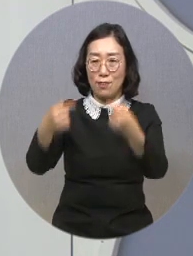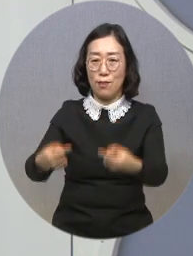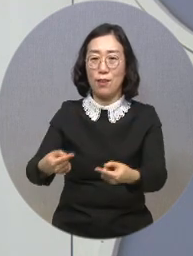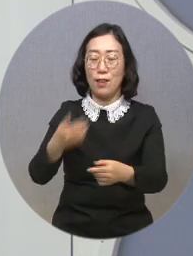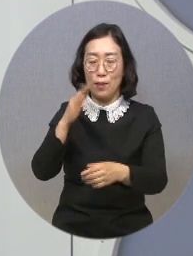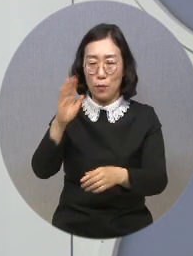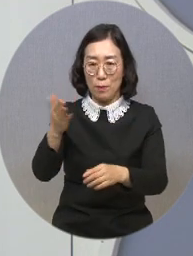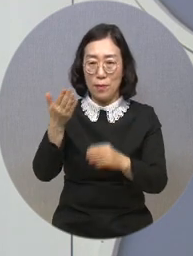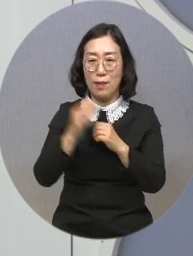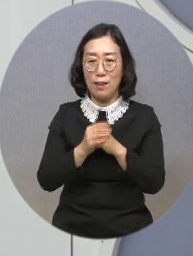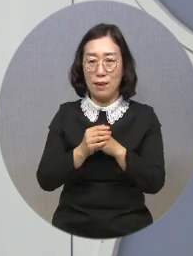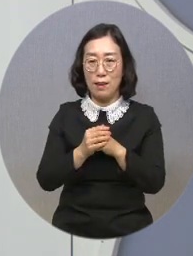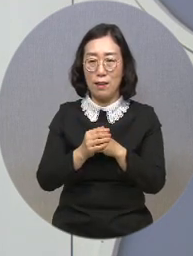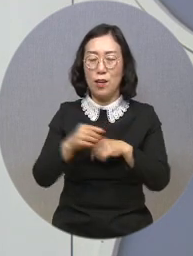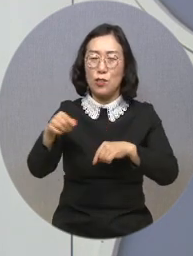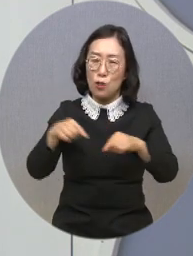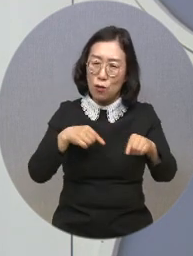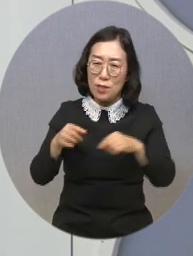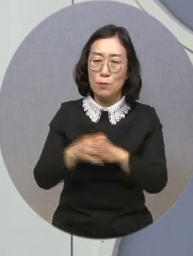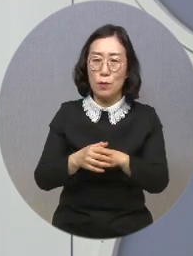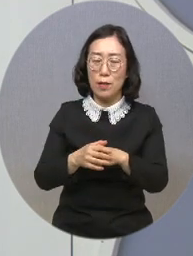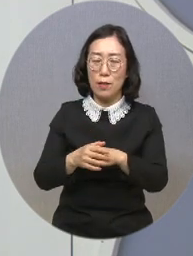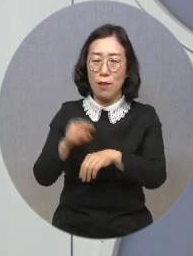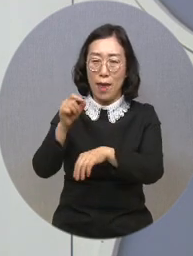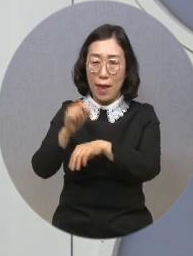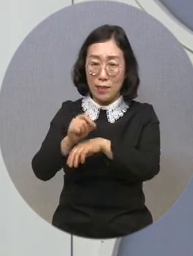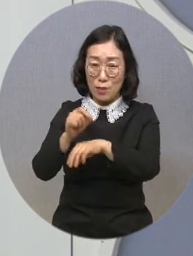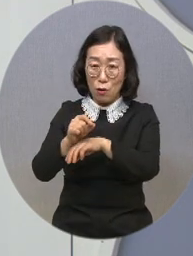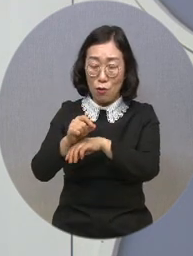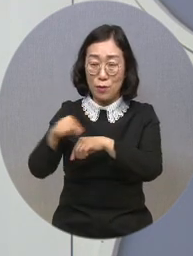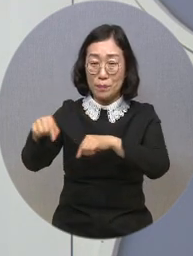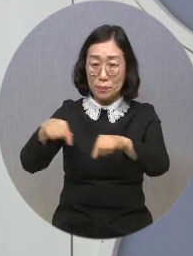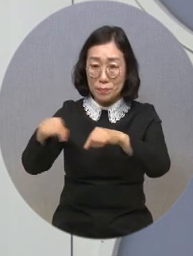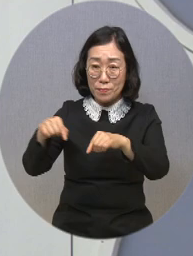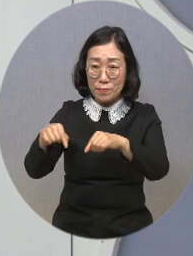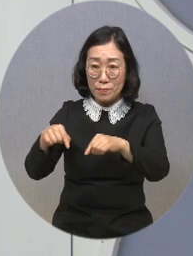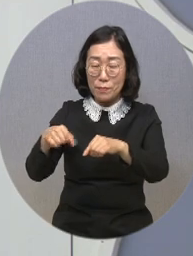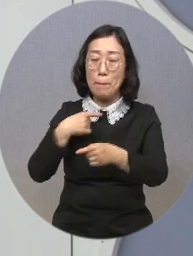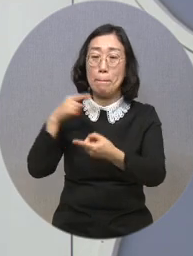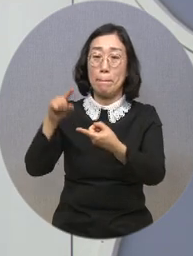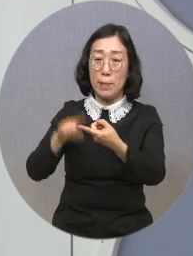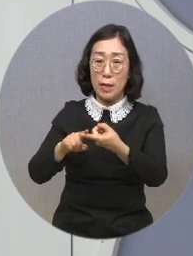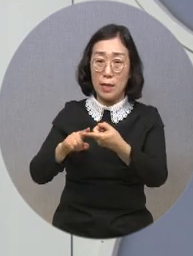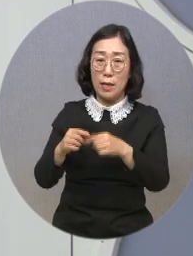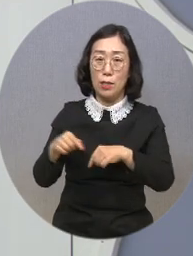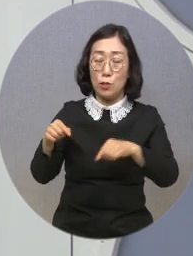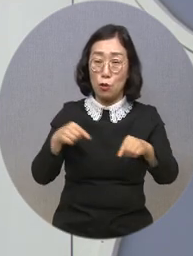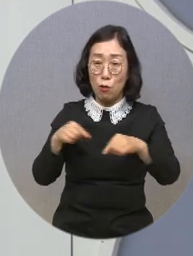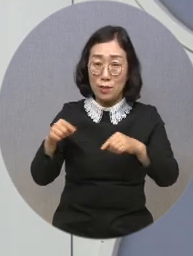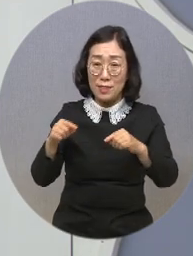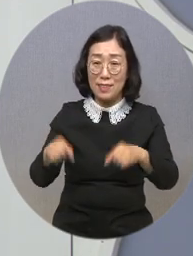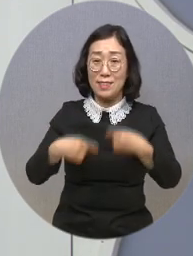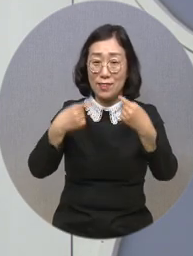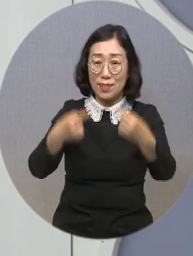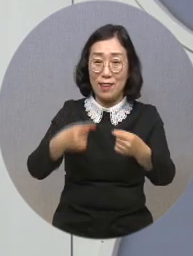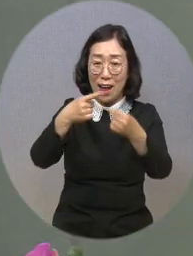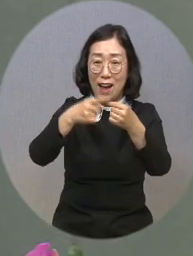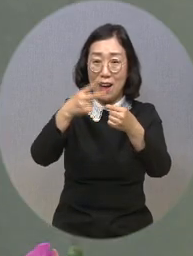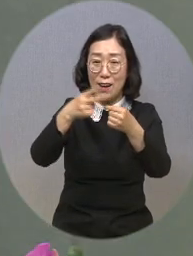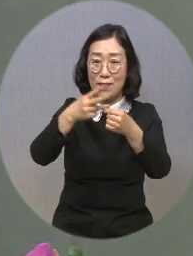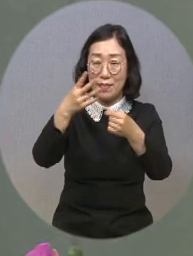그러니까 정치보다는 저는 행정 쪽이었는데 정치에 가서 어쩌다가 이제 16년 사선을